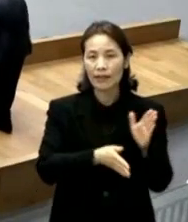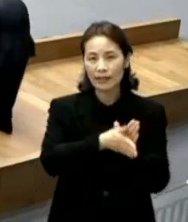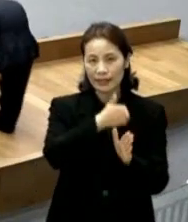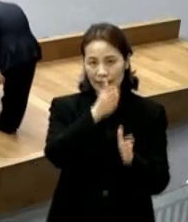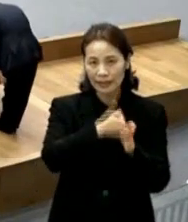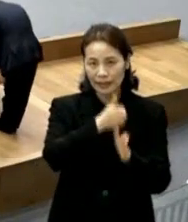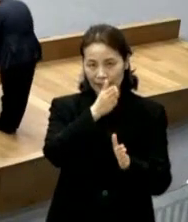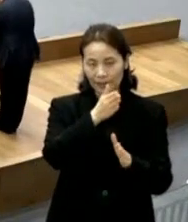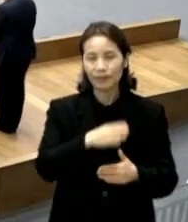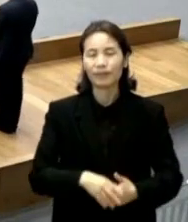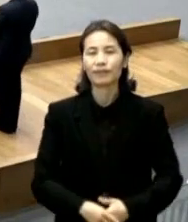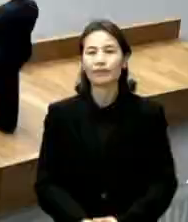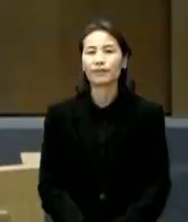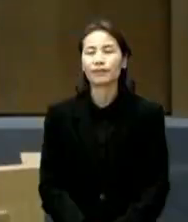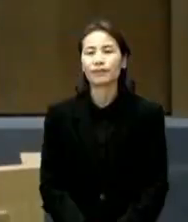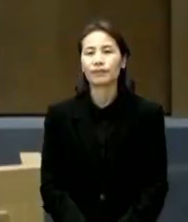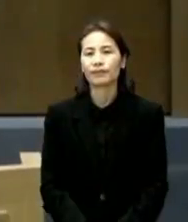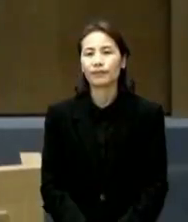이진영입니다.